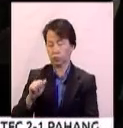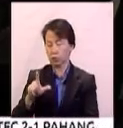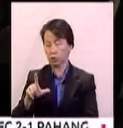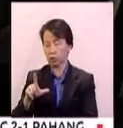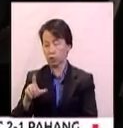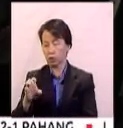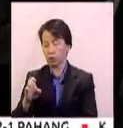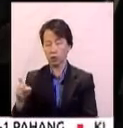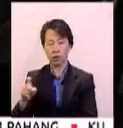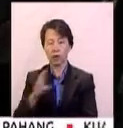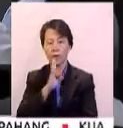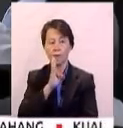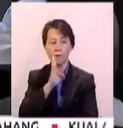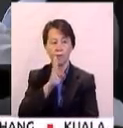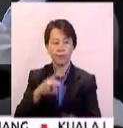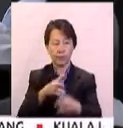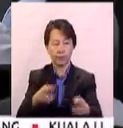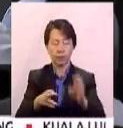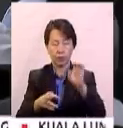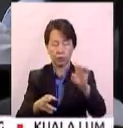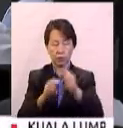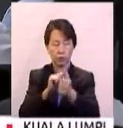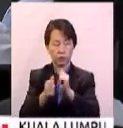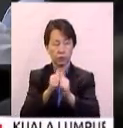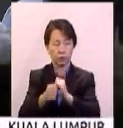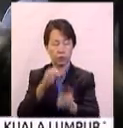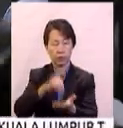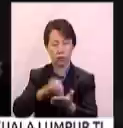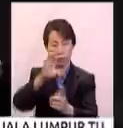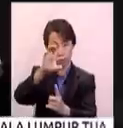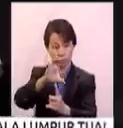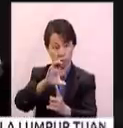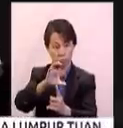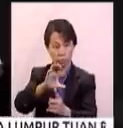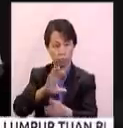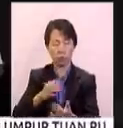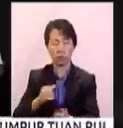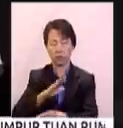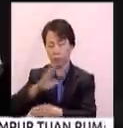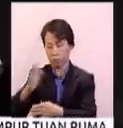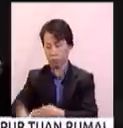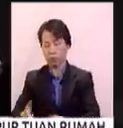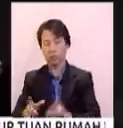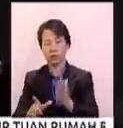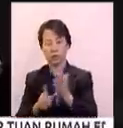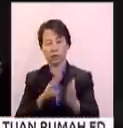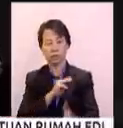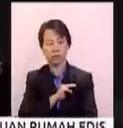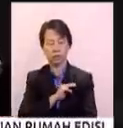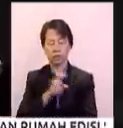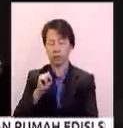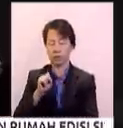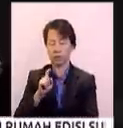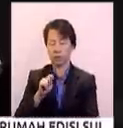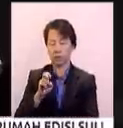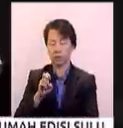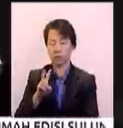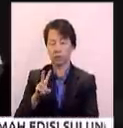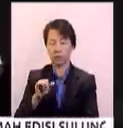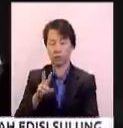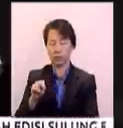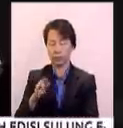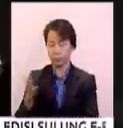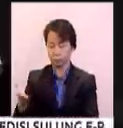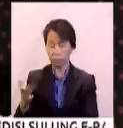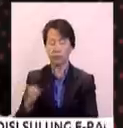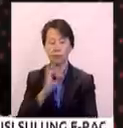menyatakan demikian pada majlis pelancaran e-sport Grand Prix di Ceras yang disempurnakan Timbalan Menteri Belia dan Sukan Steven Sim. E-racing